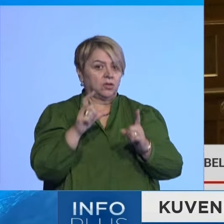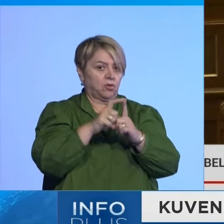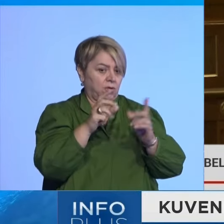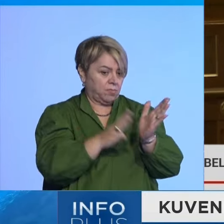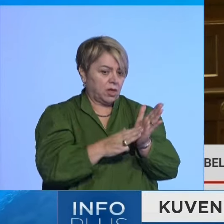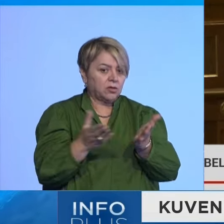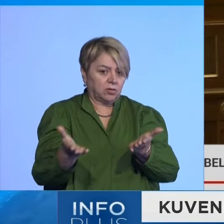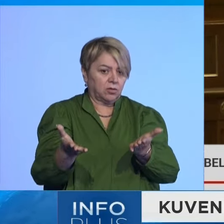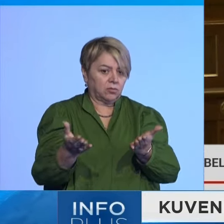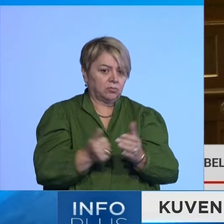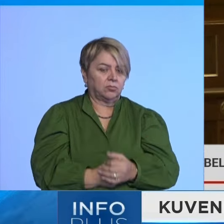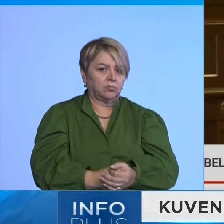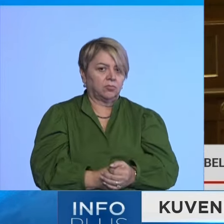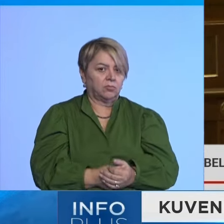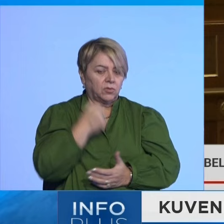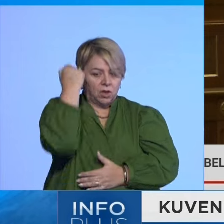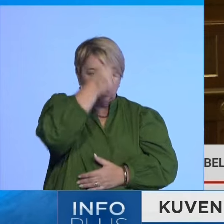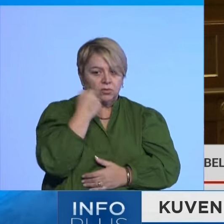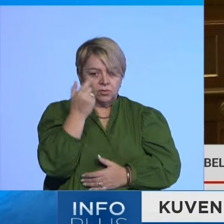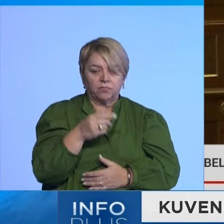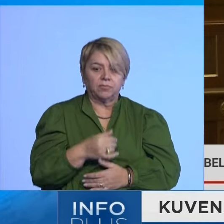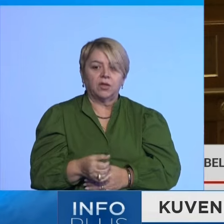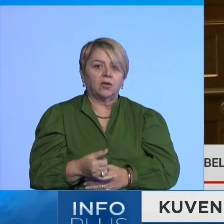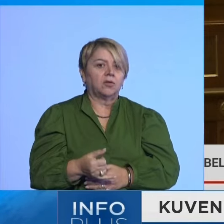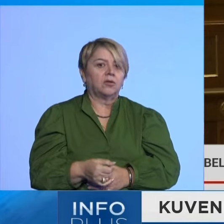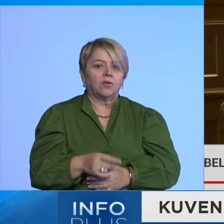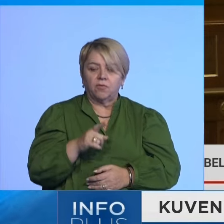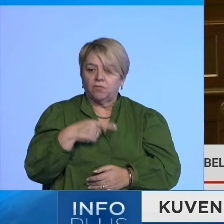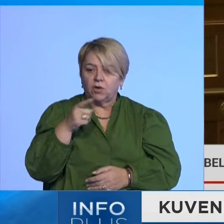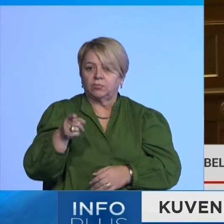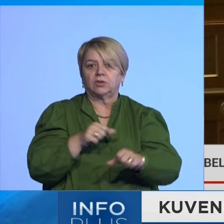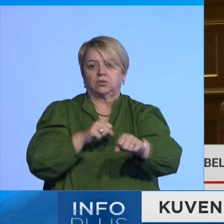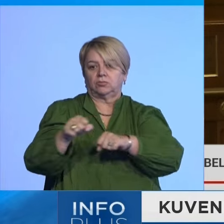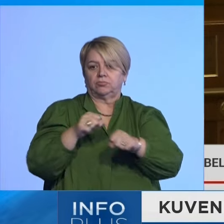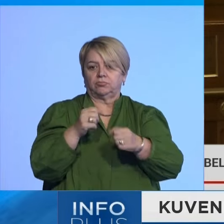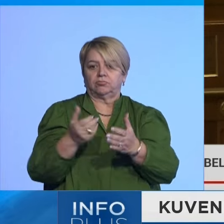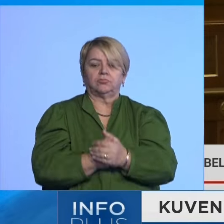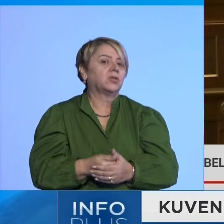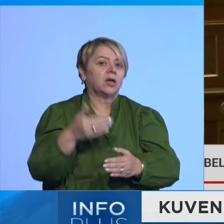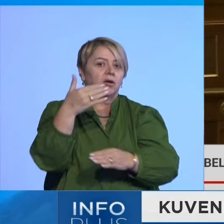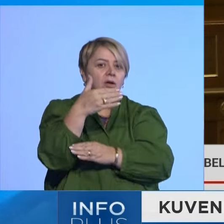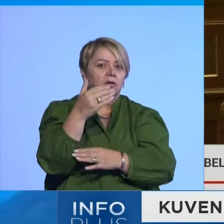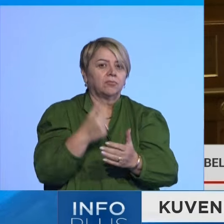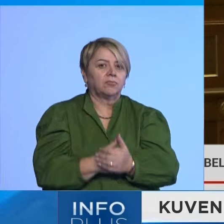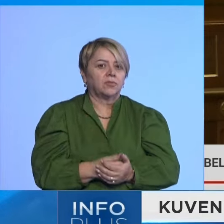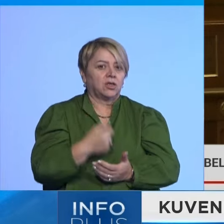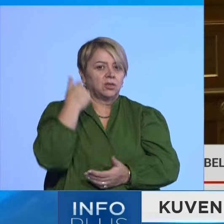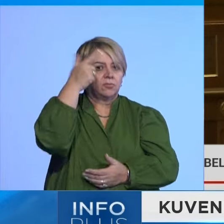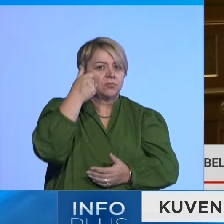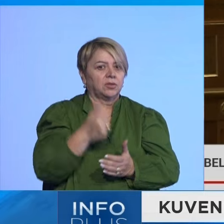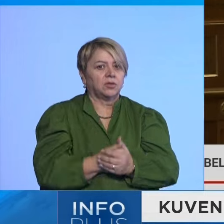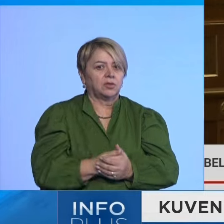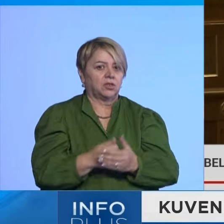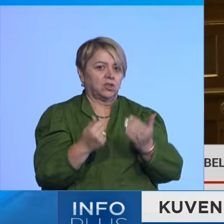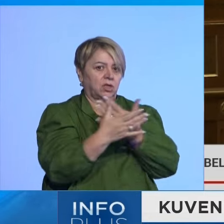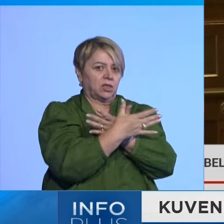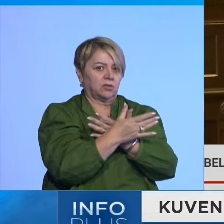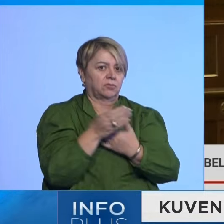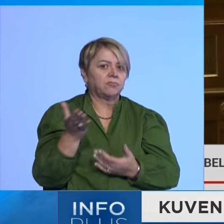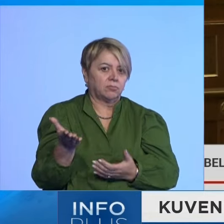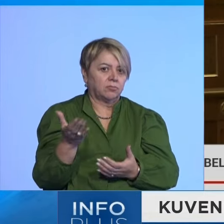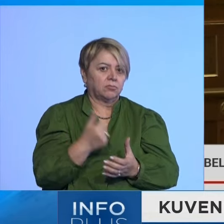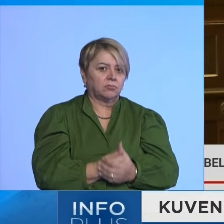Kosovë. Thët fol me Ergysin, me drejtorin e korporatës energjetike shqiptare në shtetin shqiptar.